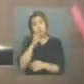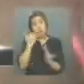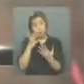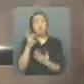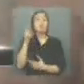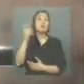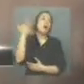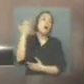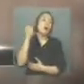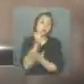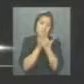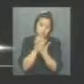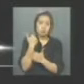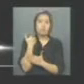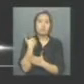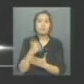ต